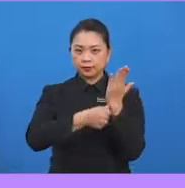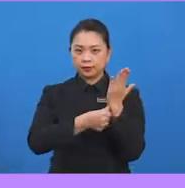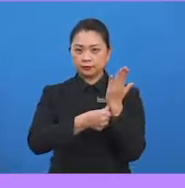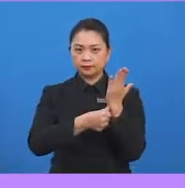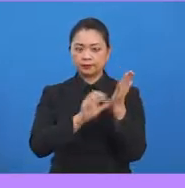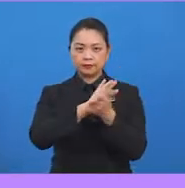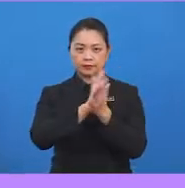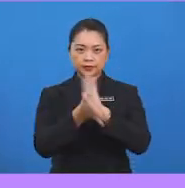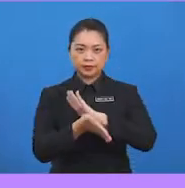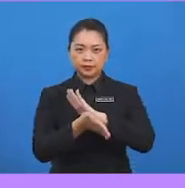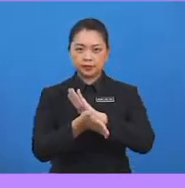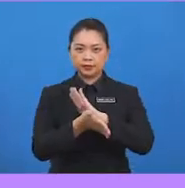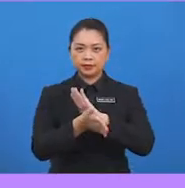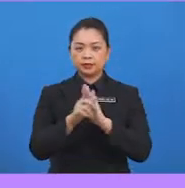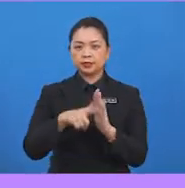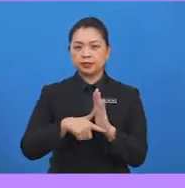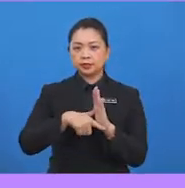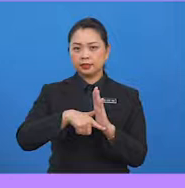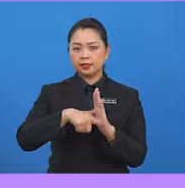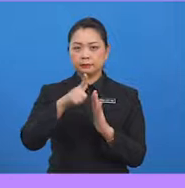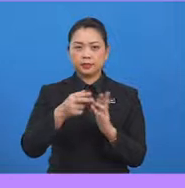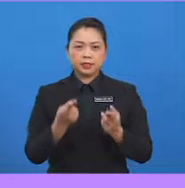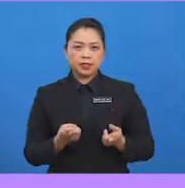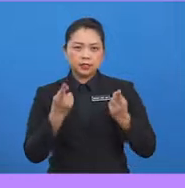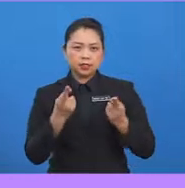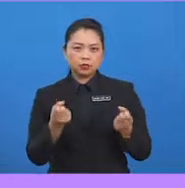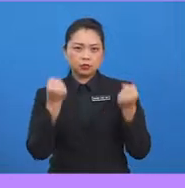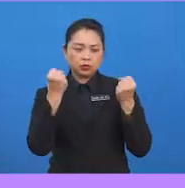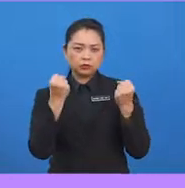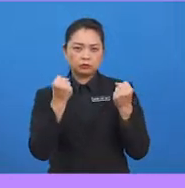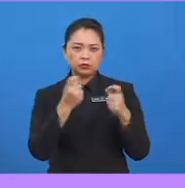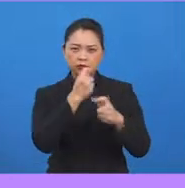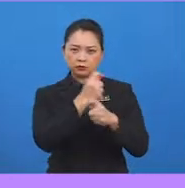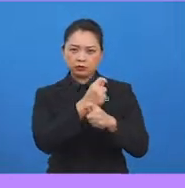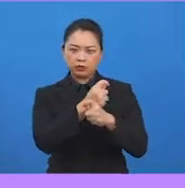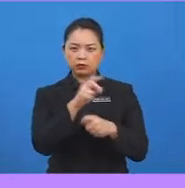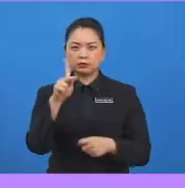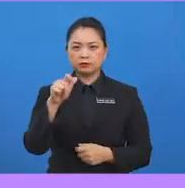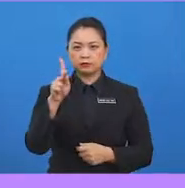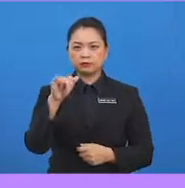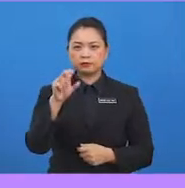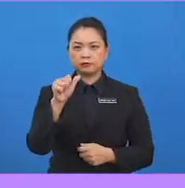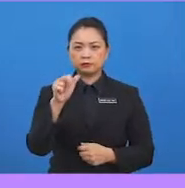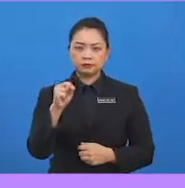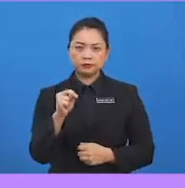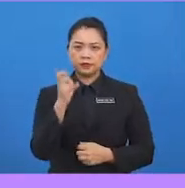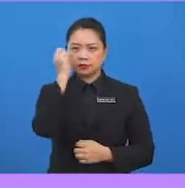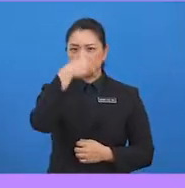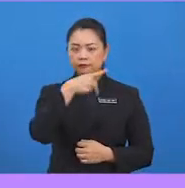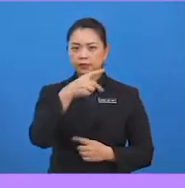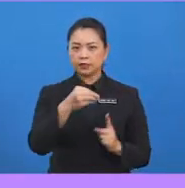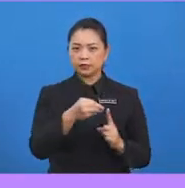aluminium, menjadikan duralumin ringan, kuat dan tahan kakisan. Sifat yang istimewa